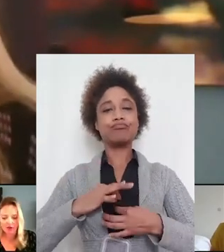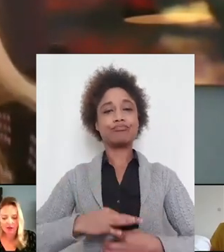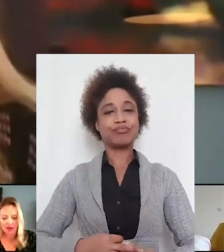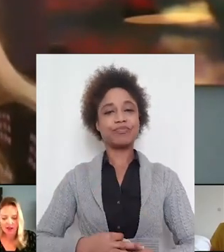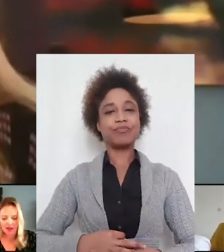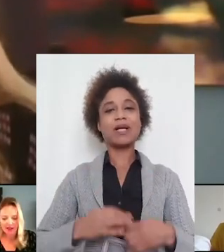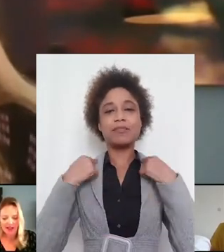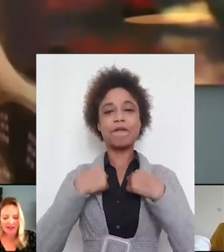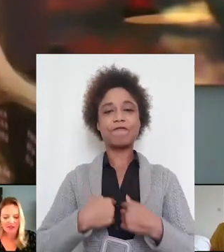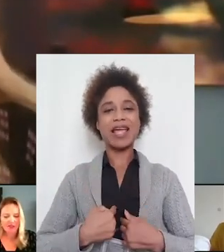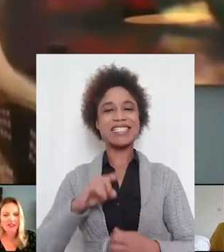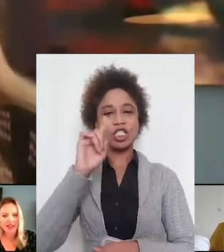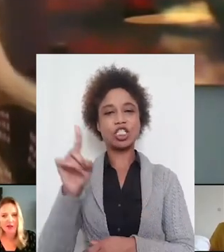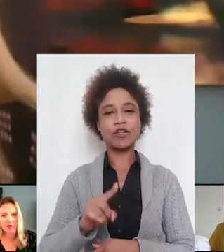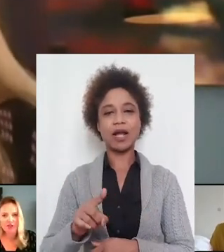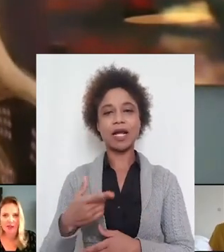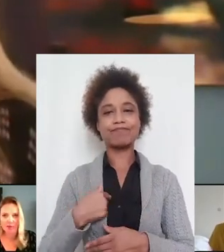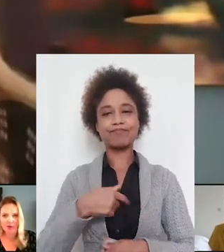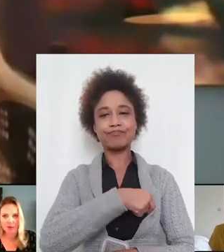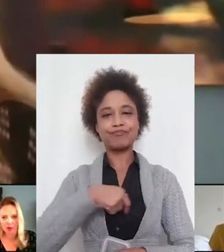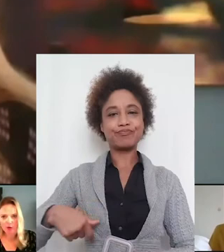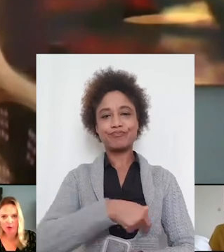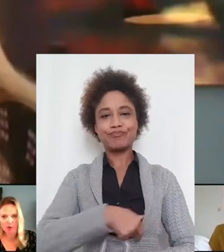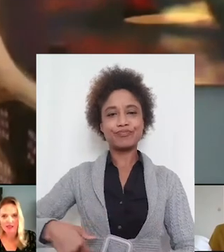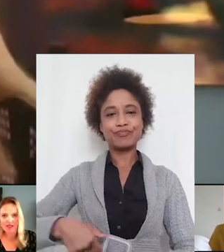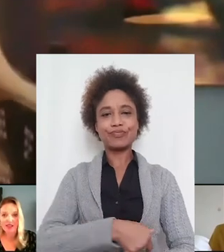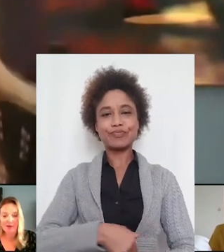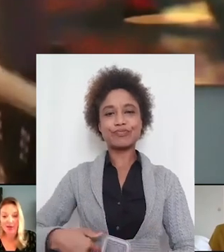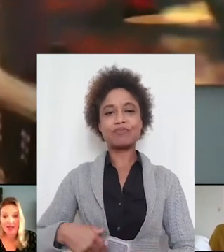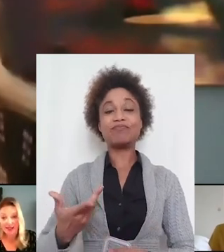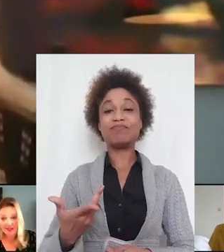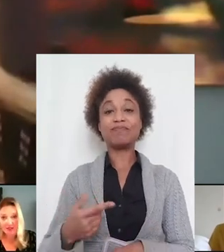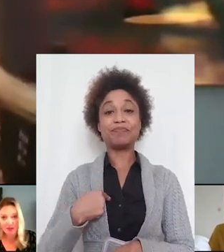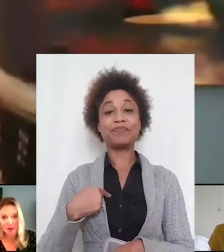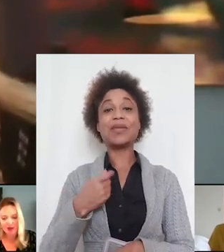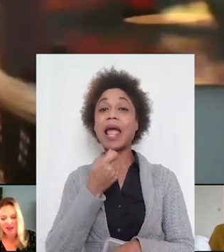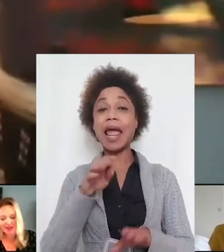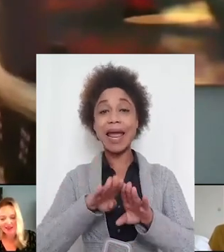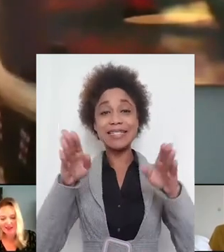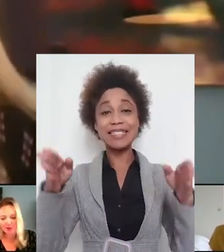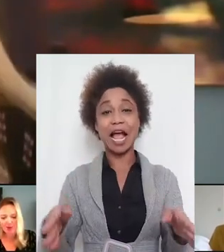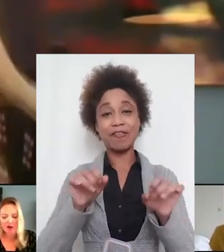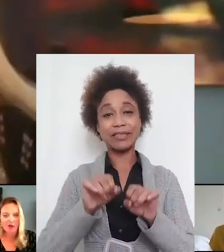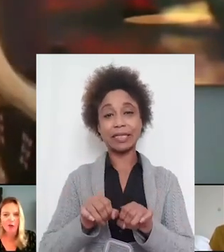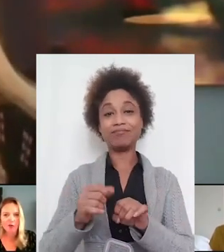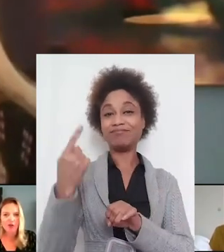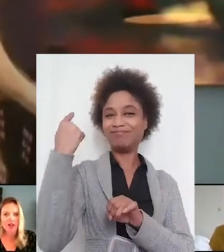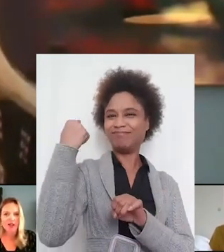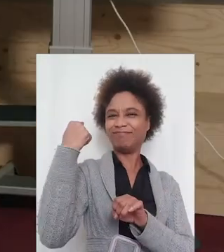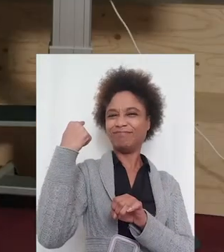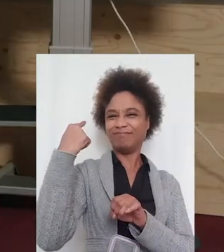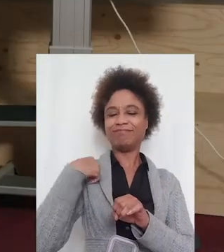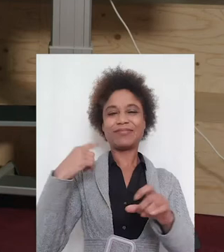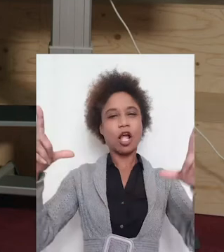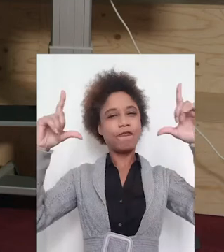V-hals. En een verticaal streepjespatroon. Ik zit aan mijn eettafel en op de achtergrond